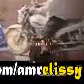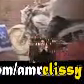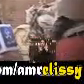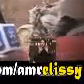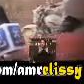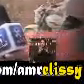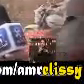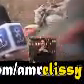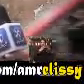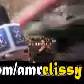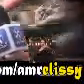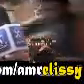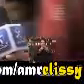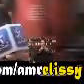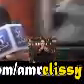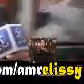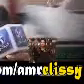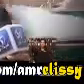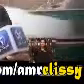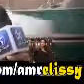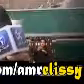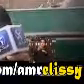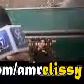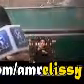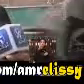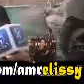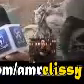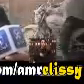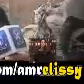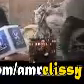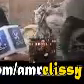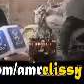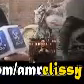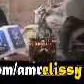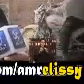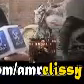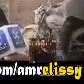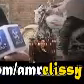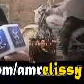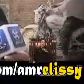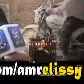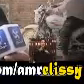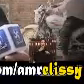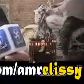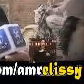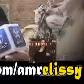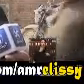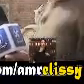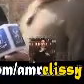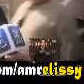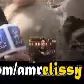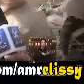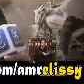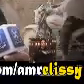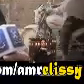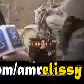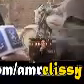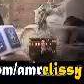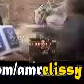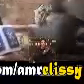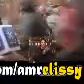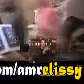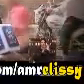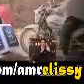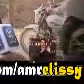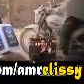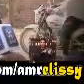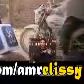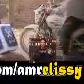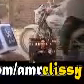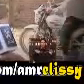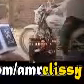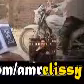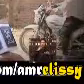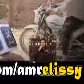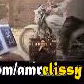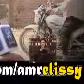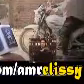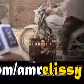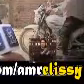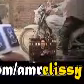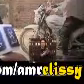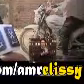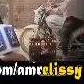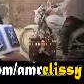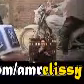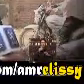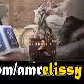دي مسافة حوالي 15 كيلو على إدفة، فما حدش راضي يساعدنا، الحكومة راضي تساعدنا ولا في حد راضي يساعدنا على قاعد على كده المعاهد